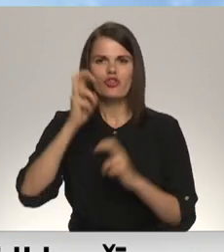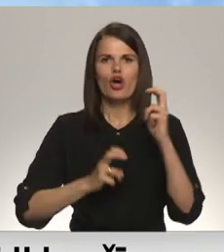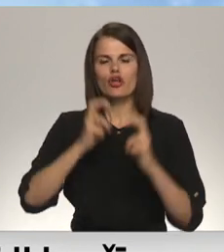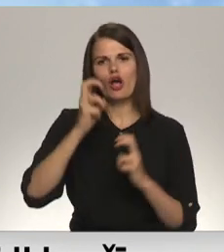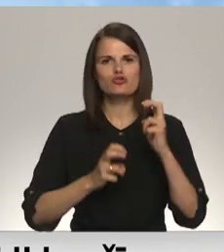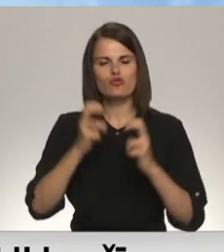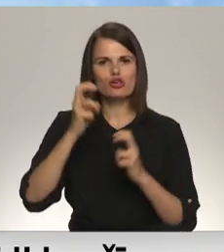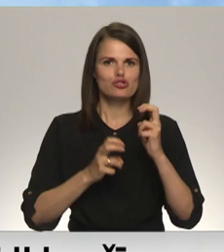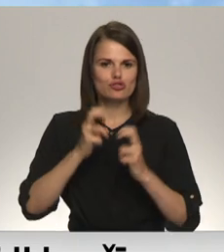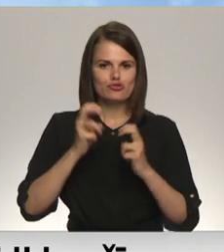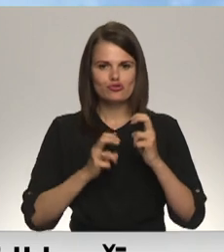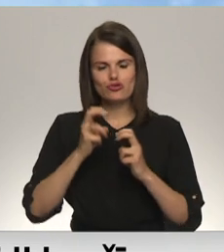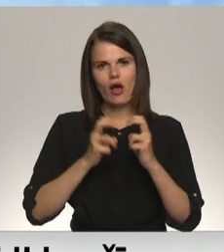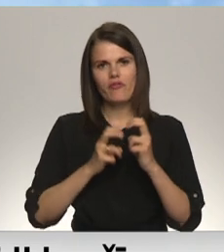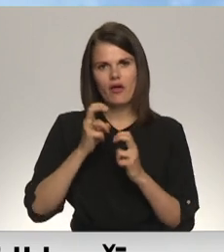ir bijusi